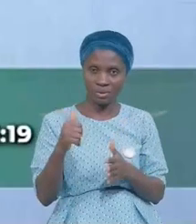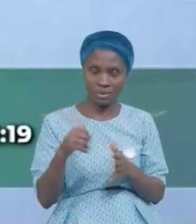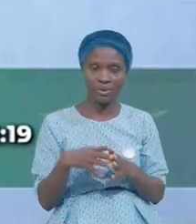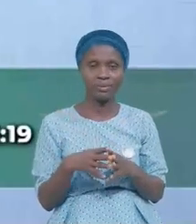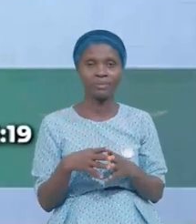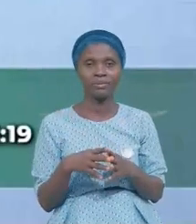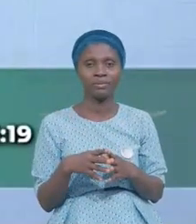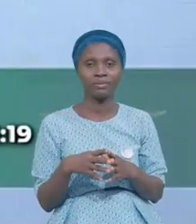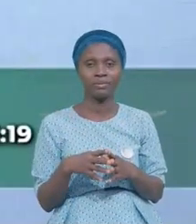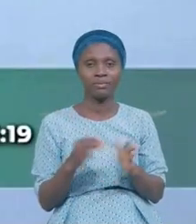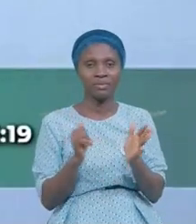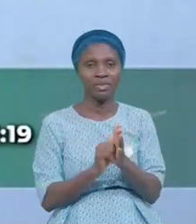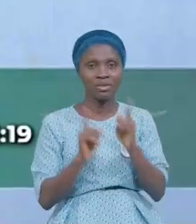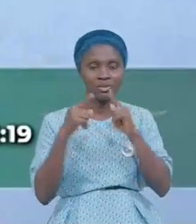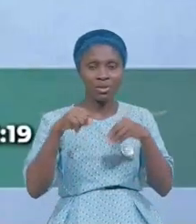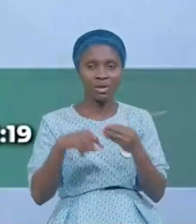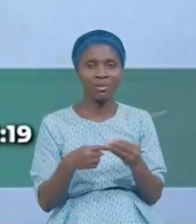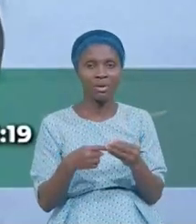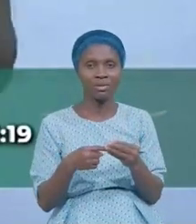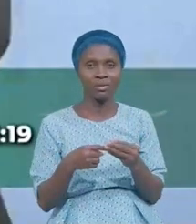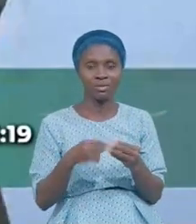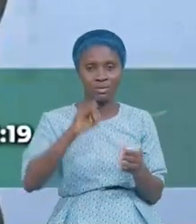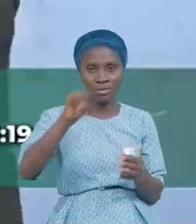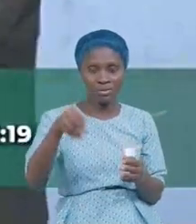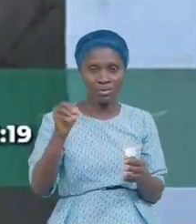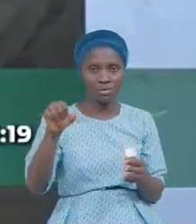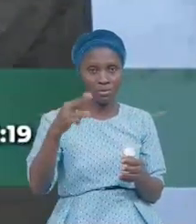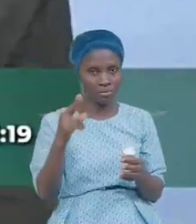Josué 10 parle de Josué.